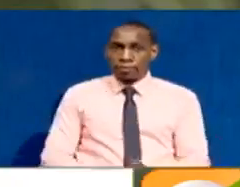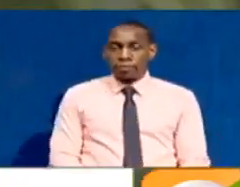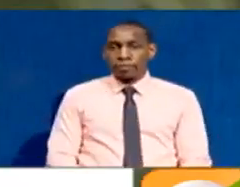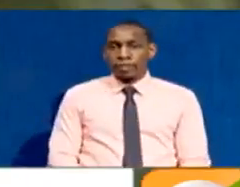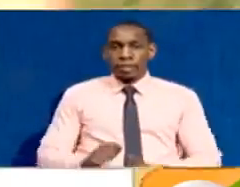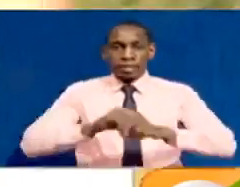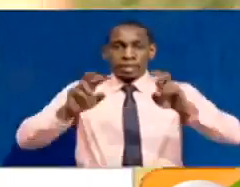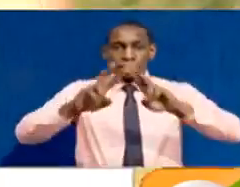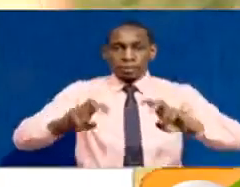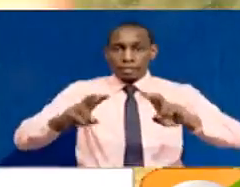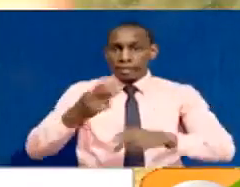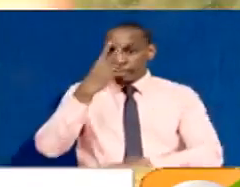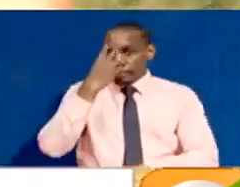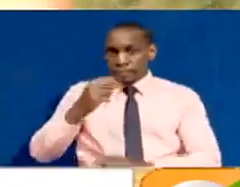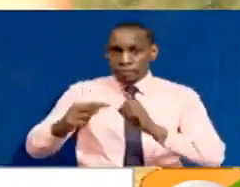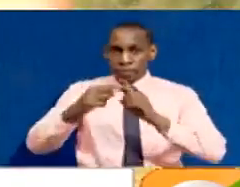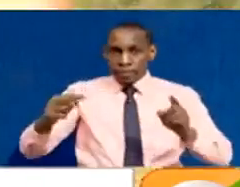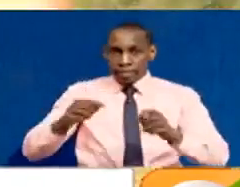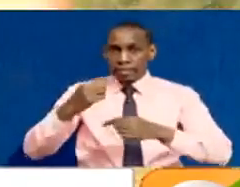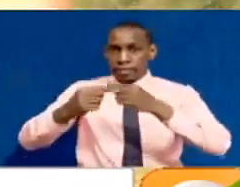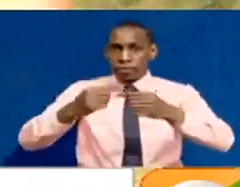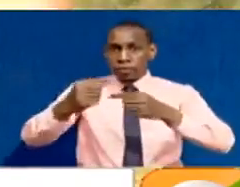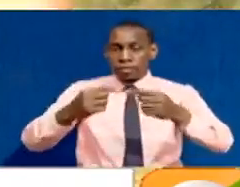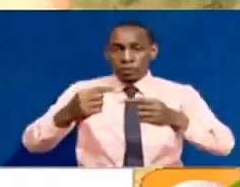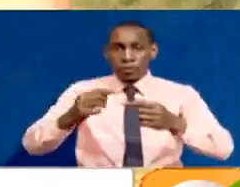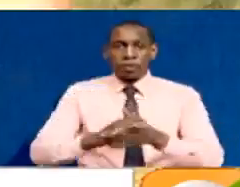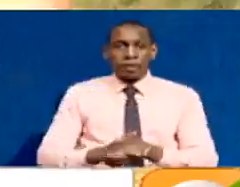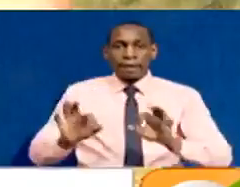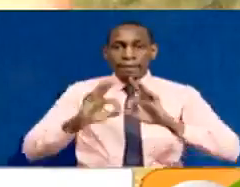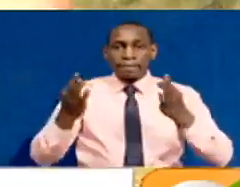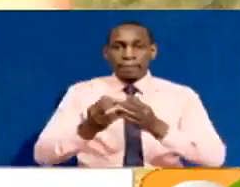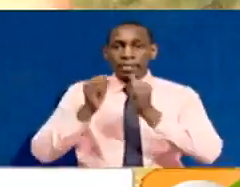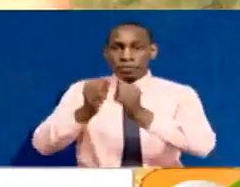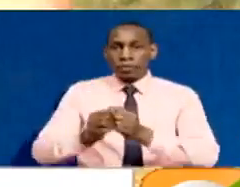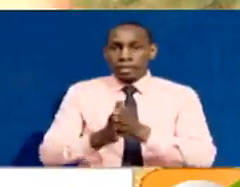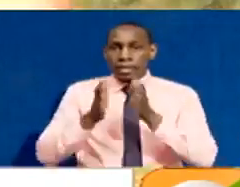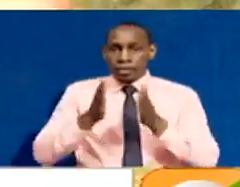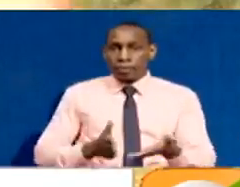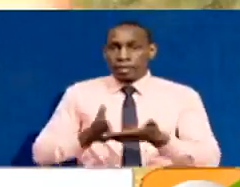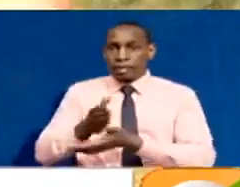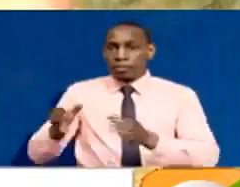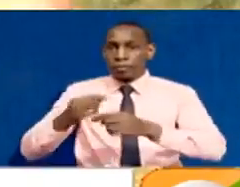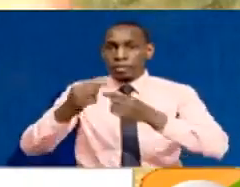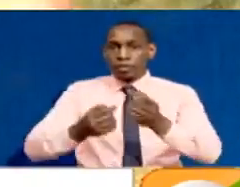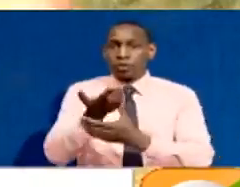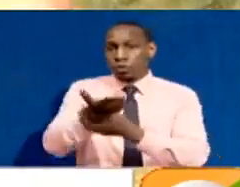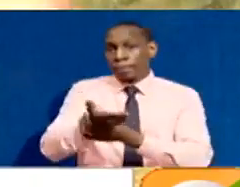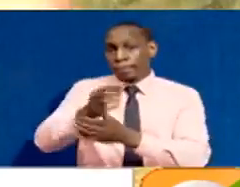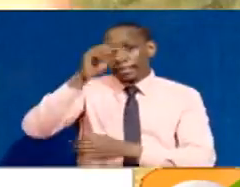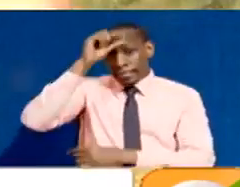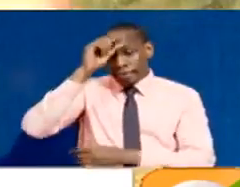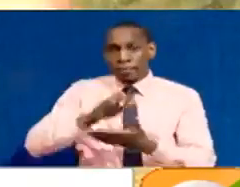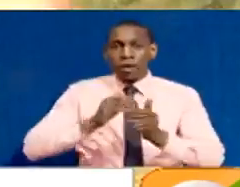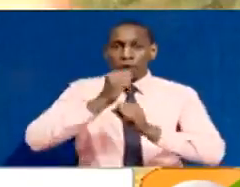Huku msako wa washukiwa wa mauaji Marani ukiendelea kushika kasi, familia pamoja na mashirika ya jamii yanazidi kutoa wito kwa